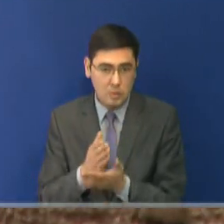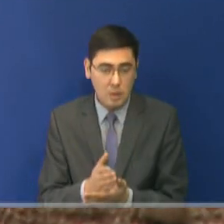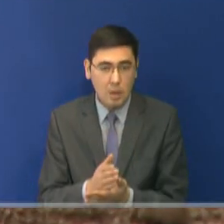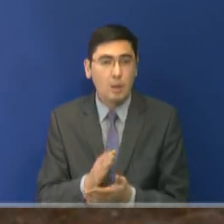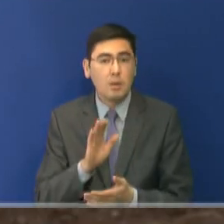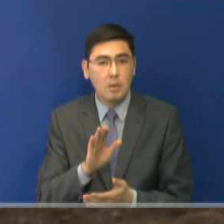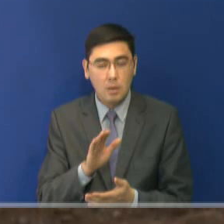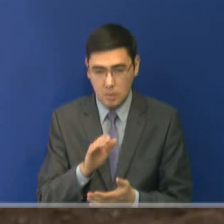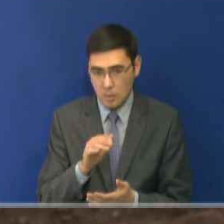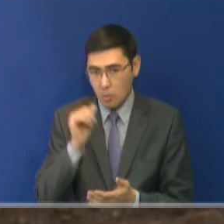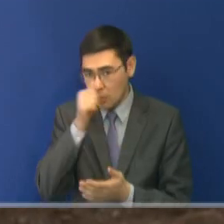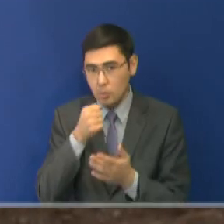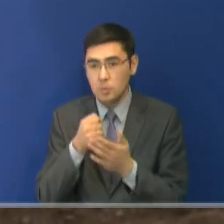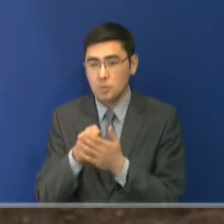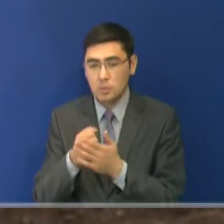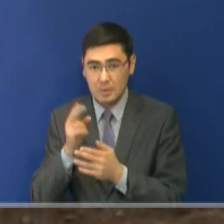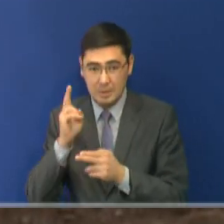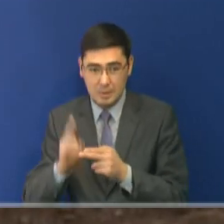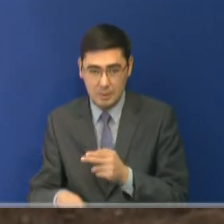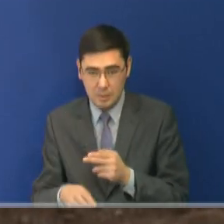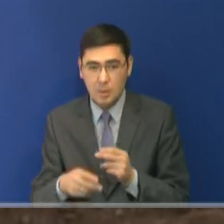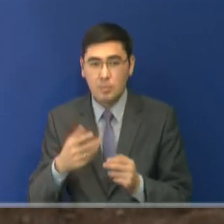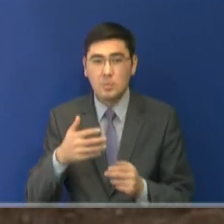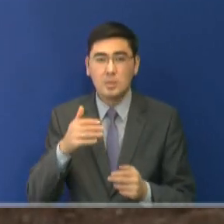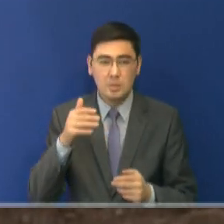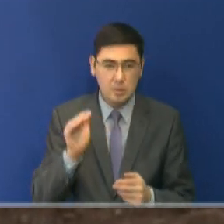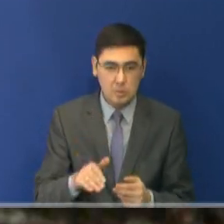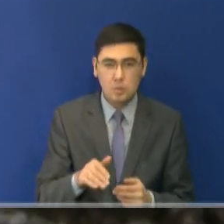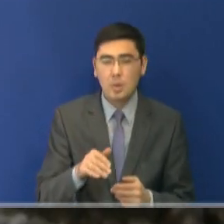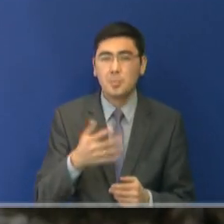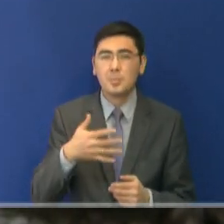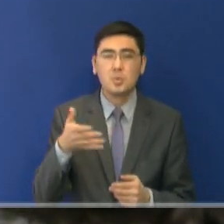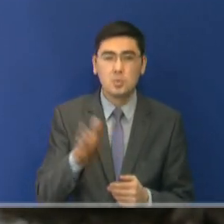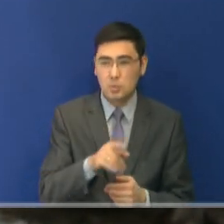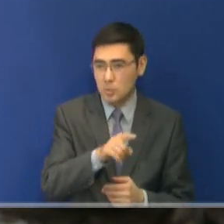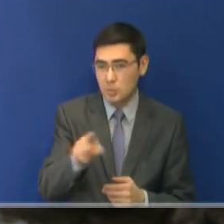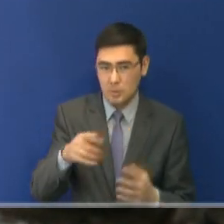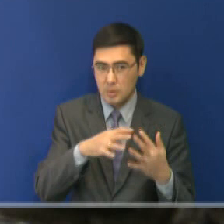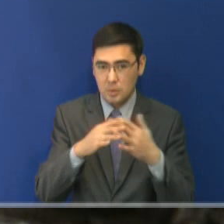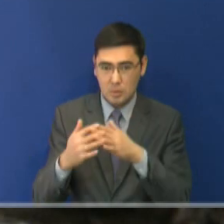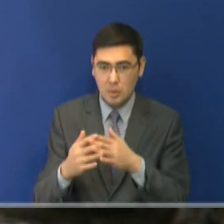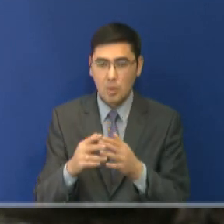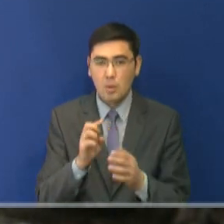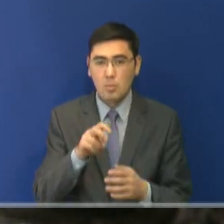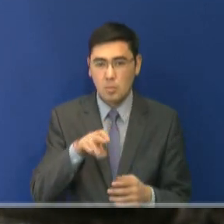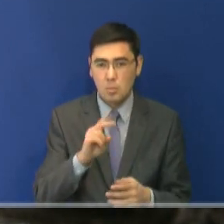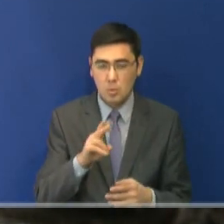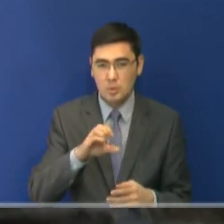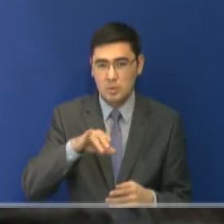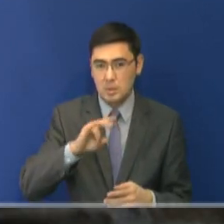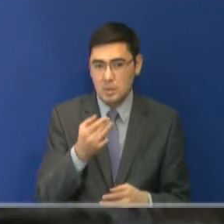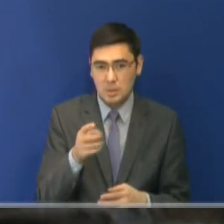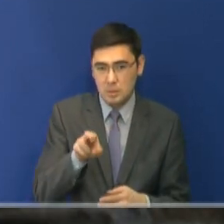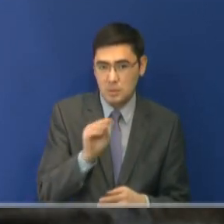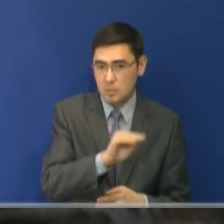году блочно-модульные станции будут установлены в 51 населенном пункте с населением около 7 тысяч человек. В настоящее время